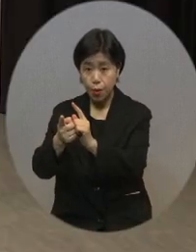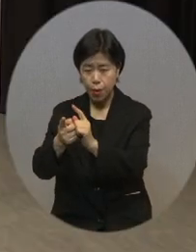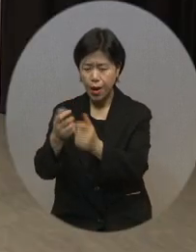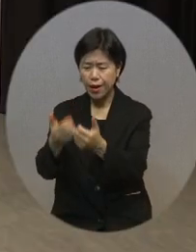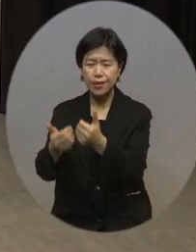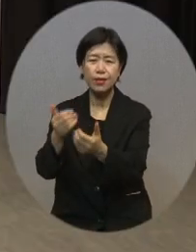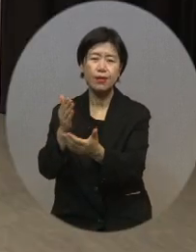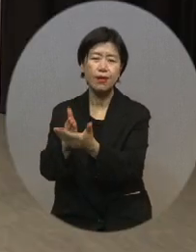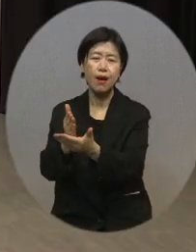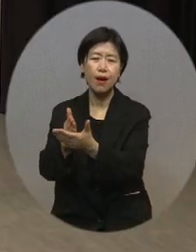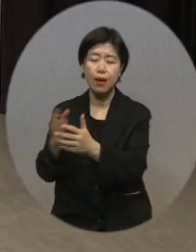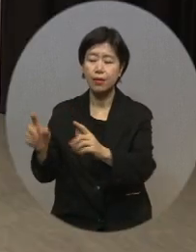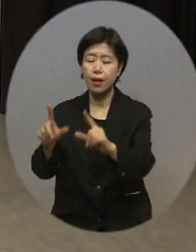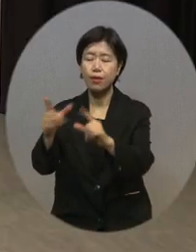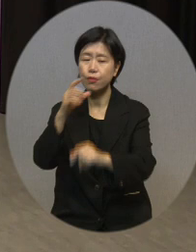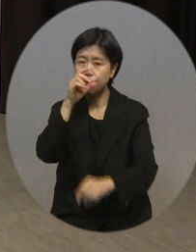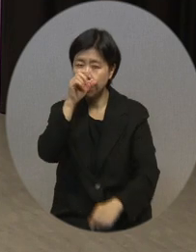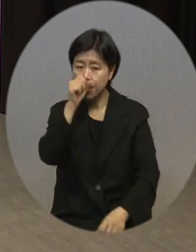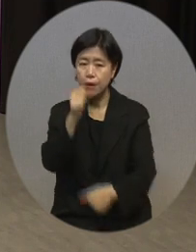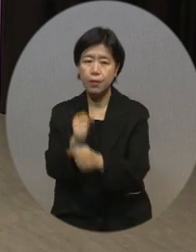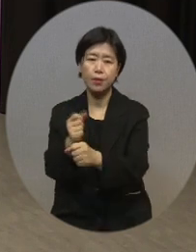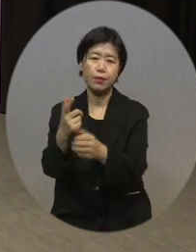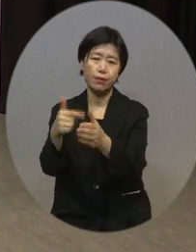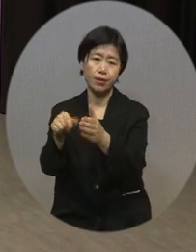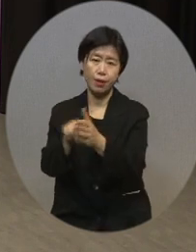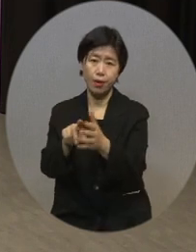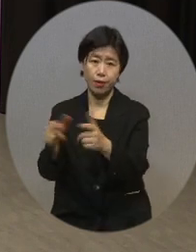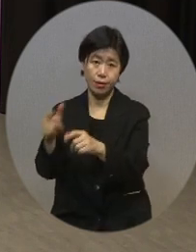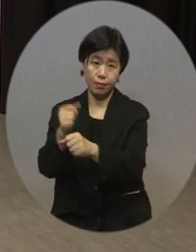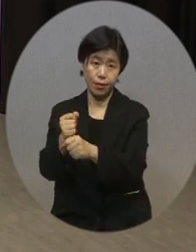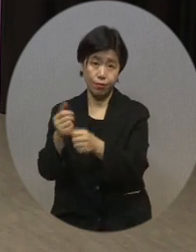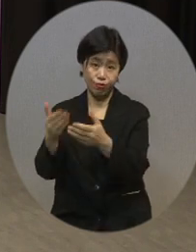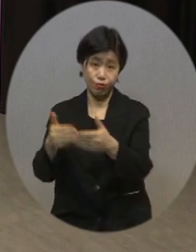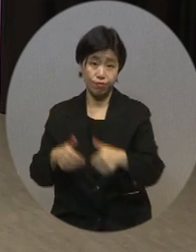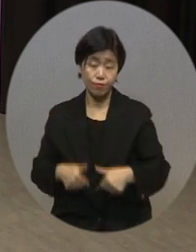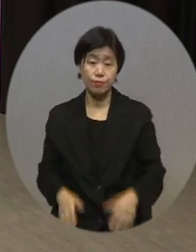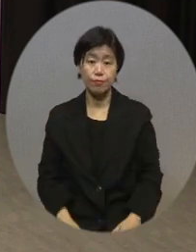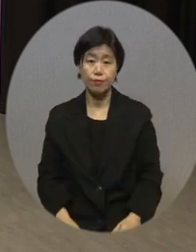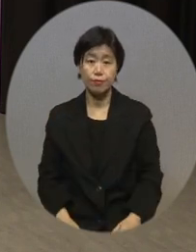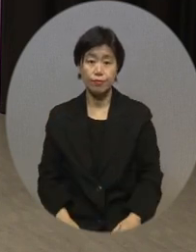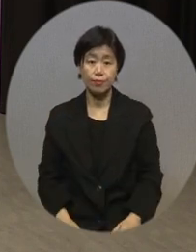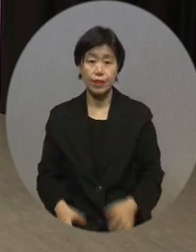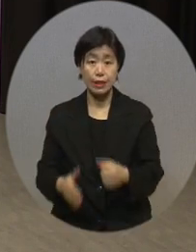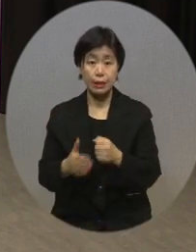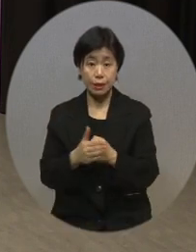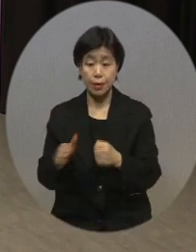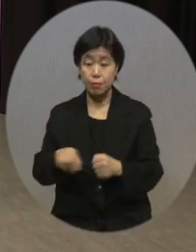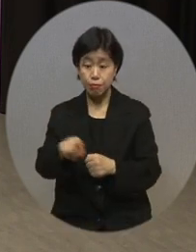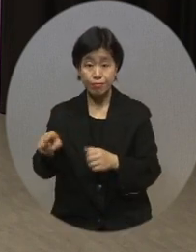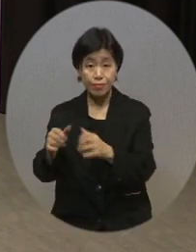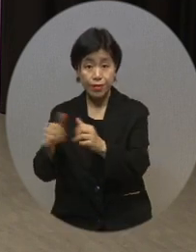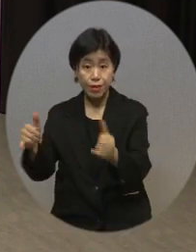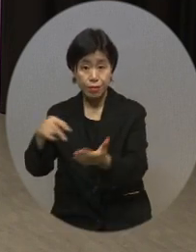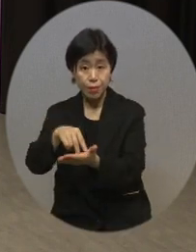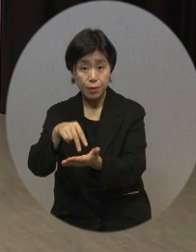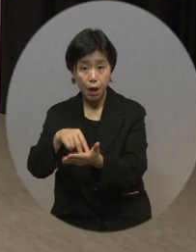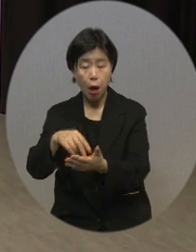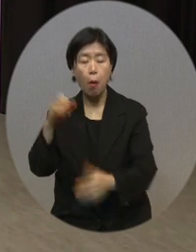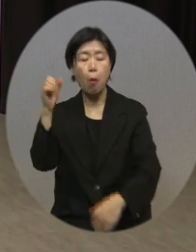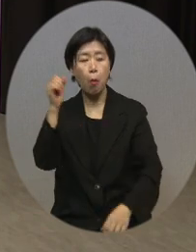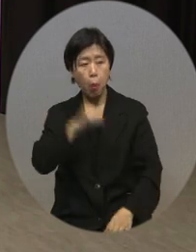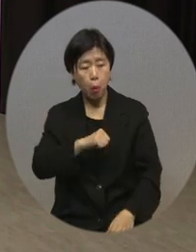굉장히 핵심적인 일이고요. 그래서 궁극적으로 주민들이 아, 중구청이 내 편이었구나, 내